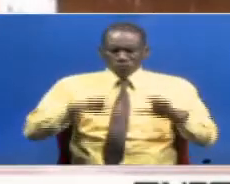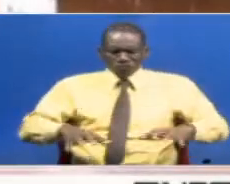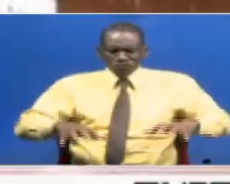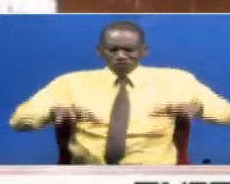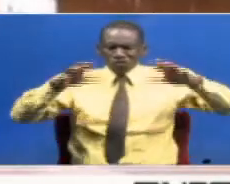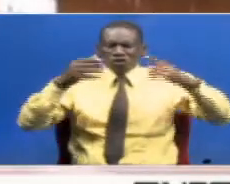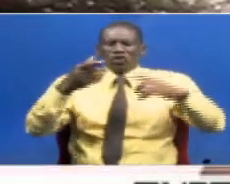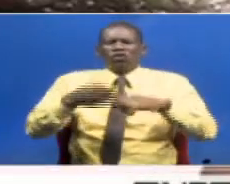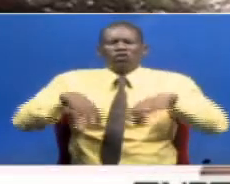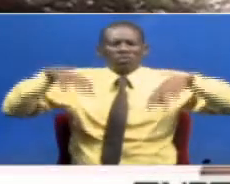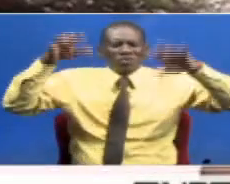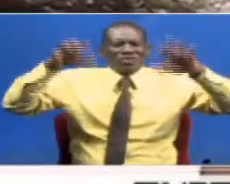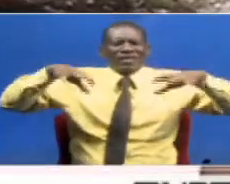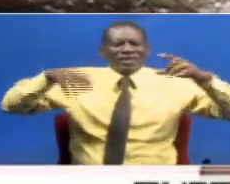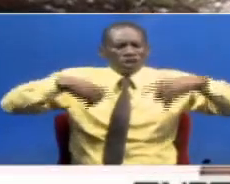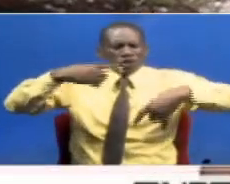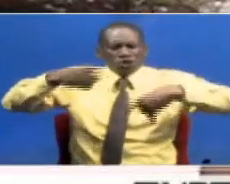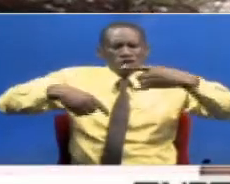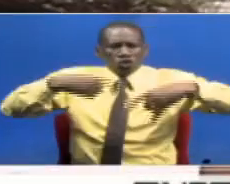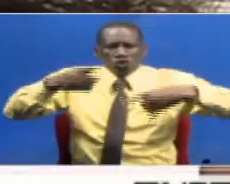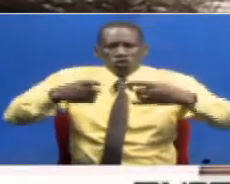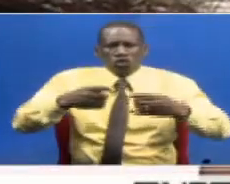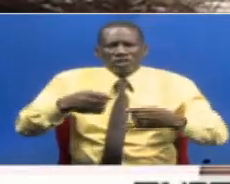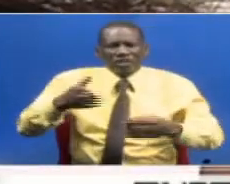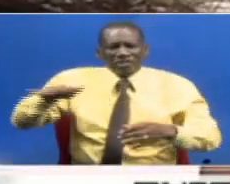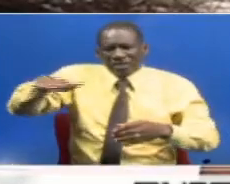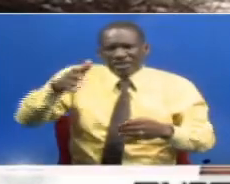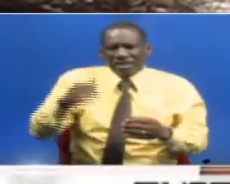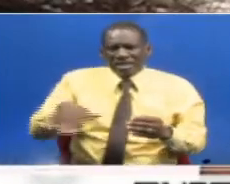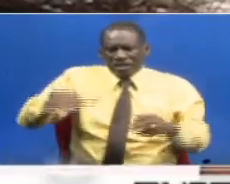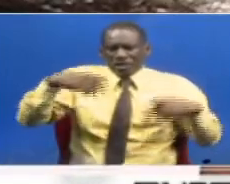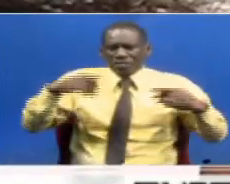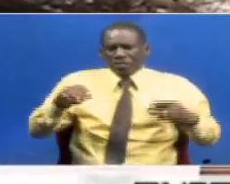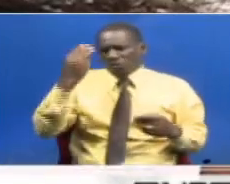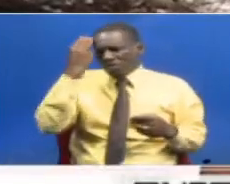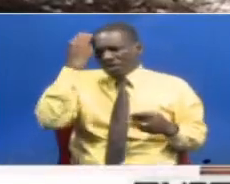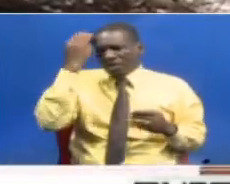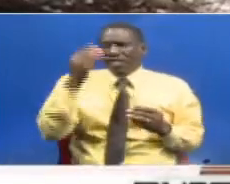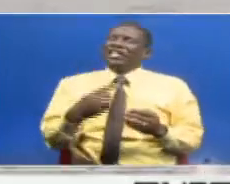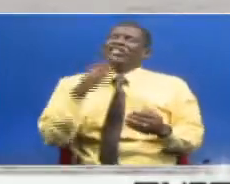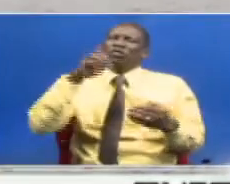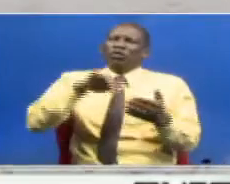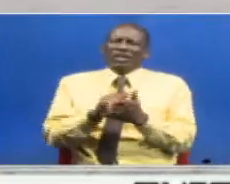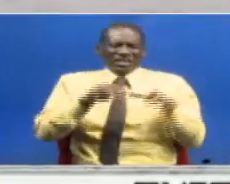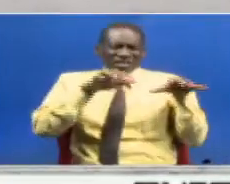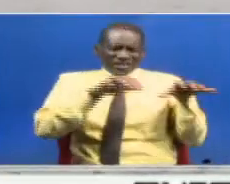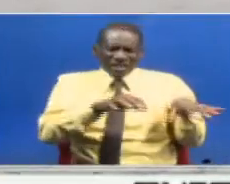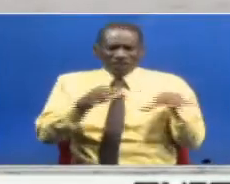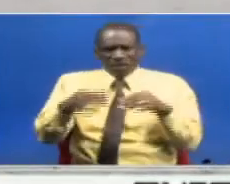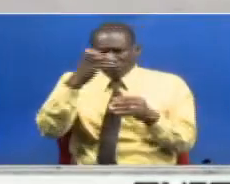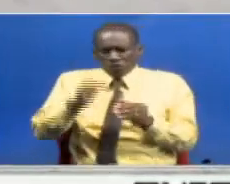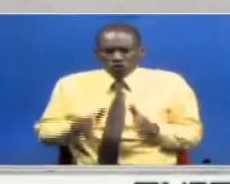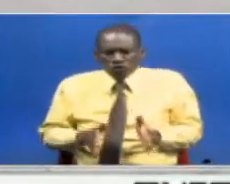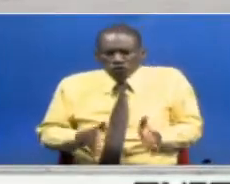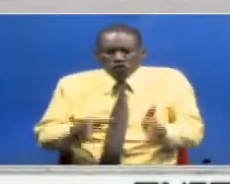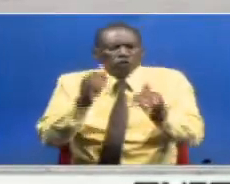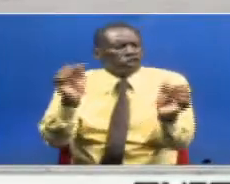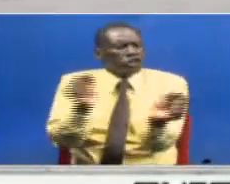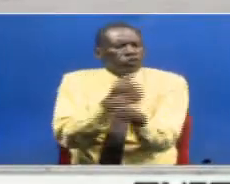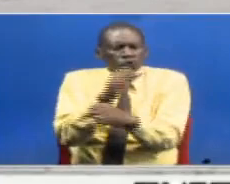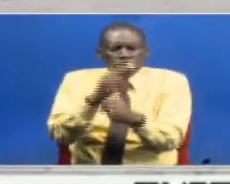na mvua inayoendelea kunya maeneo hayo. Wenyeji huko Mandera wameashiria mahangaiko yao kutokana na barabara ambazo